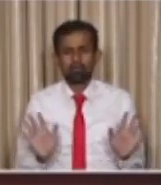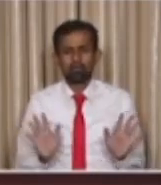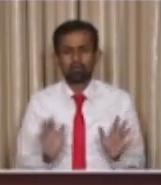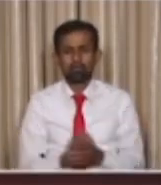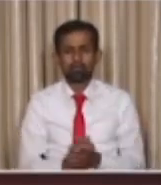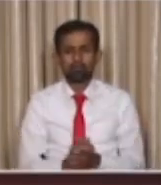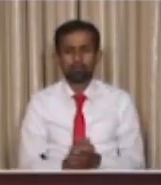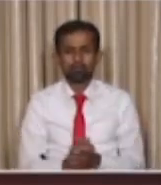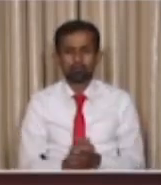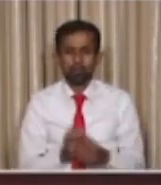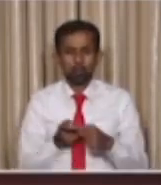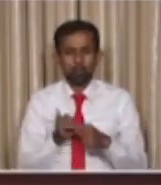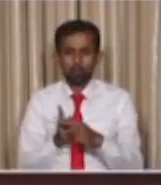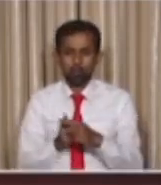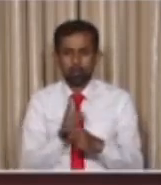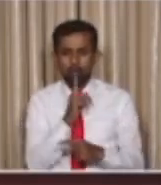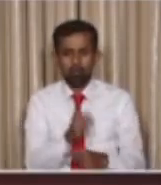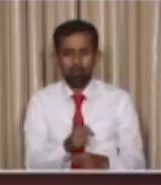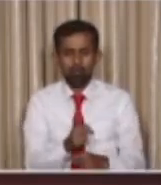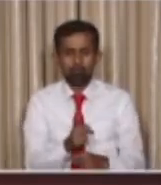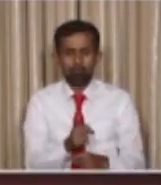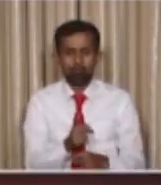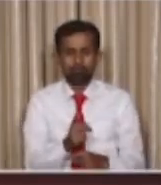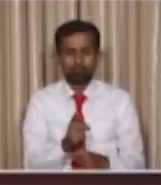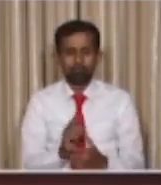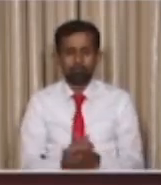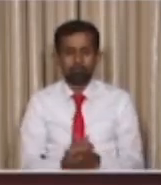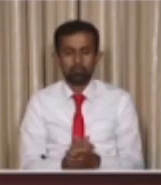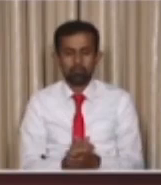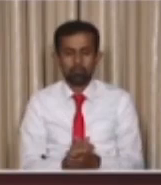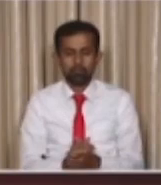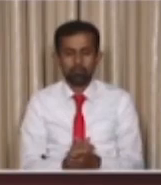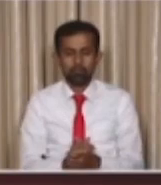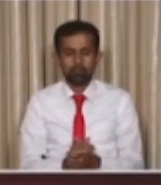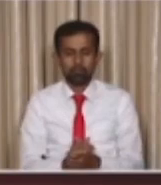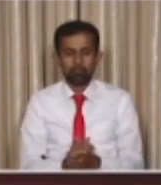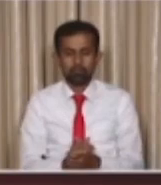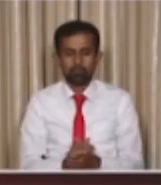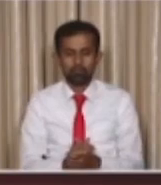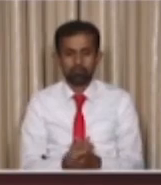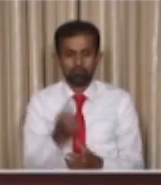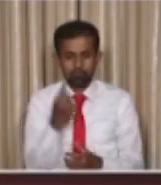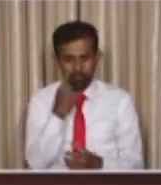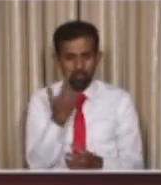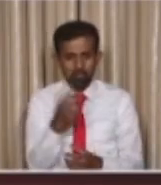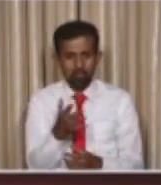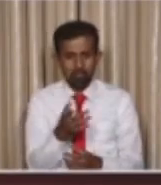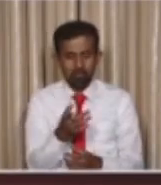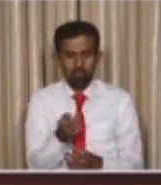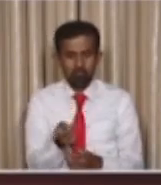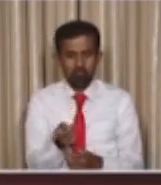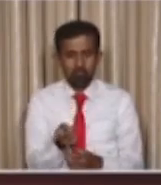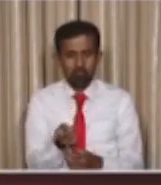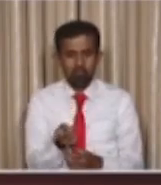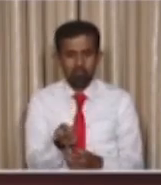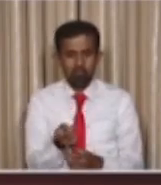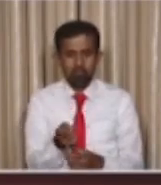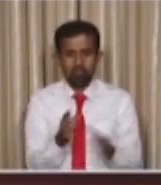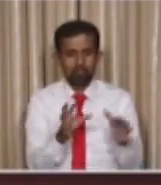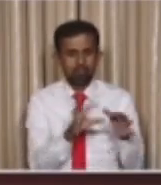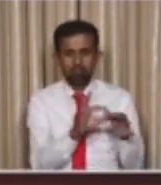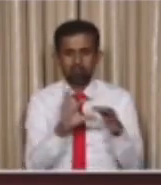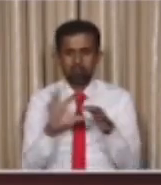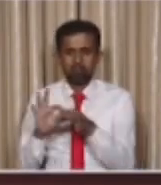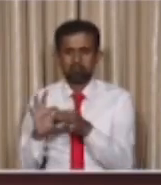මම උදාහරණයක් ඇට කියන්න පුළුවන් ගරු මොලසනාරුඩු මන්ත්‍රීතුමනි මම දුටුවයි මේකේ එකිනෙක සම්බන්ධයක්